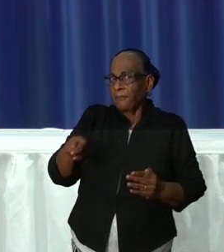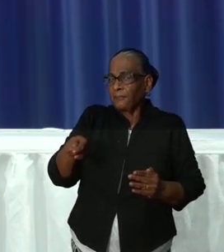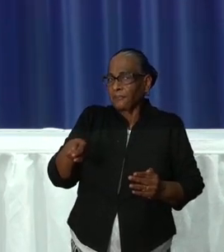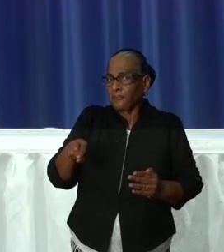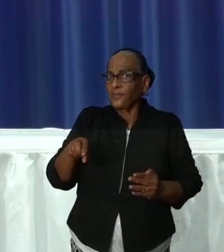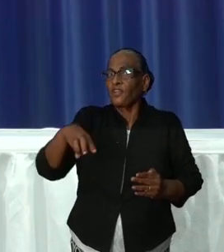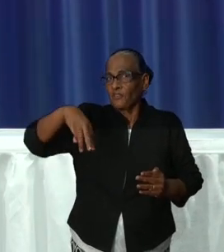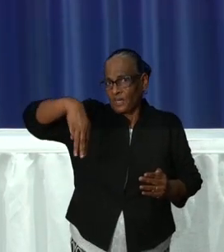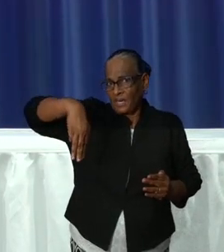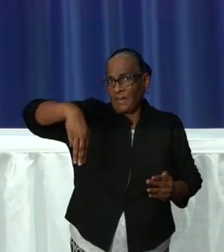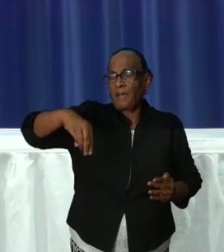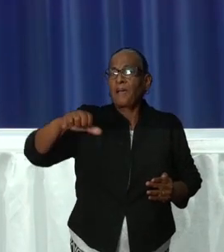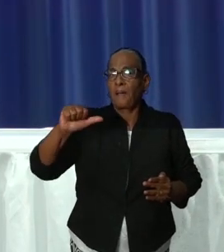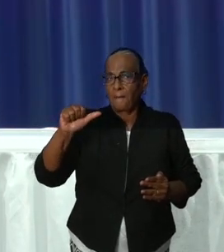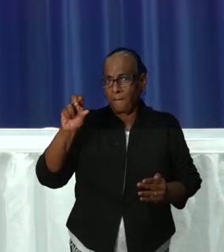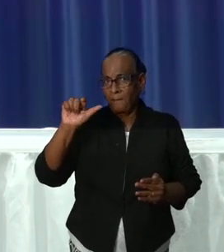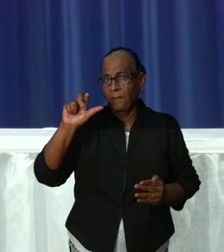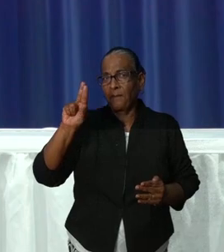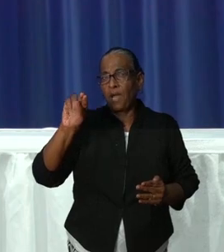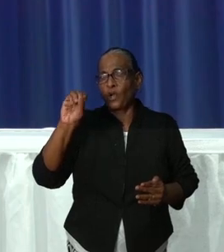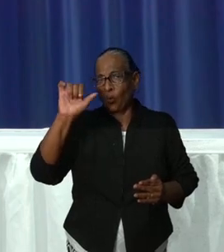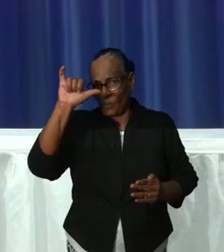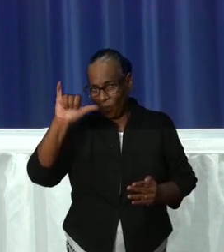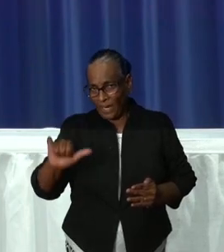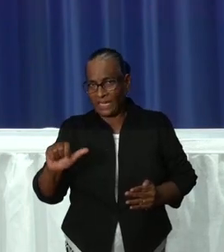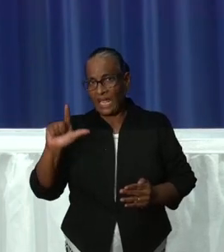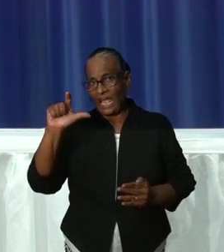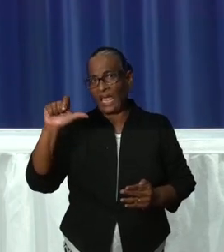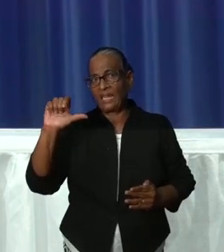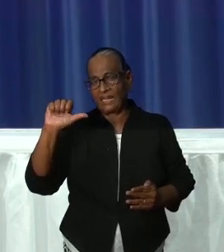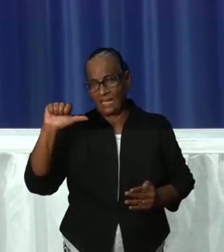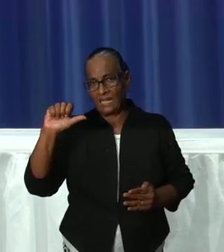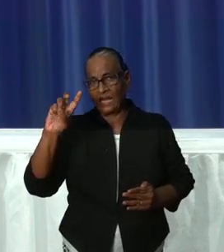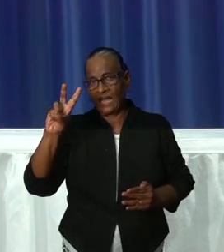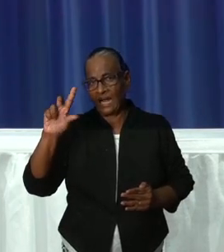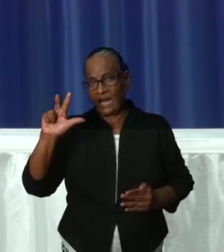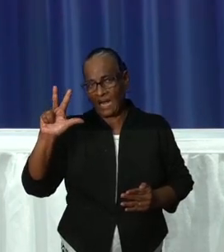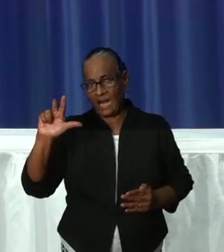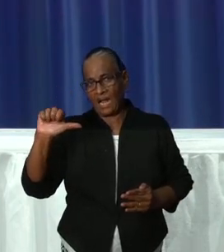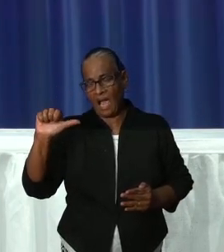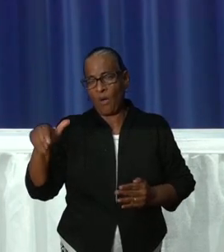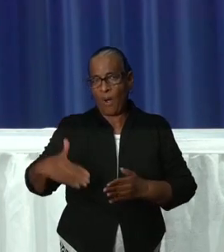de Lawa-rivier. Tot en met het dorp Anapaike,